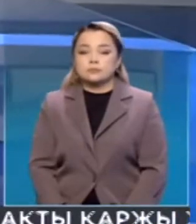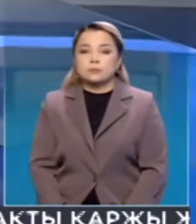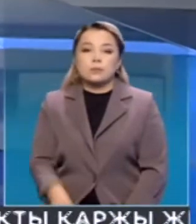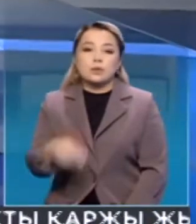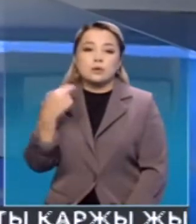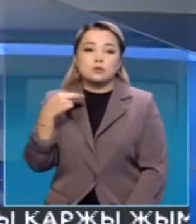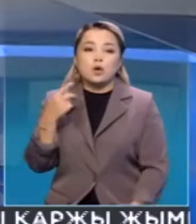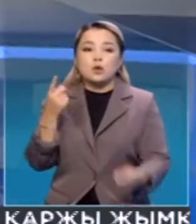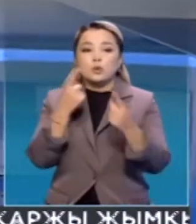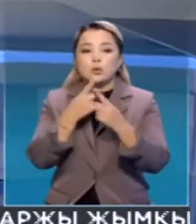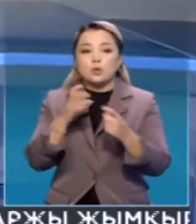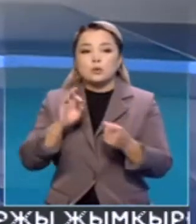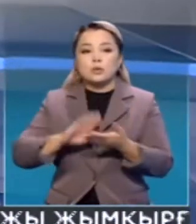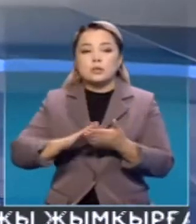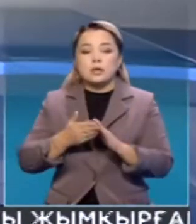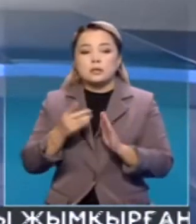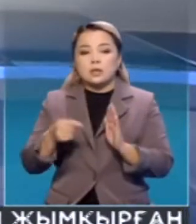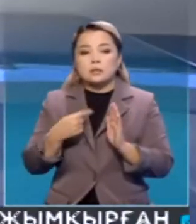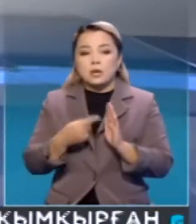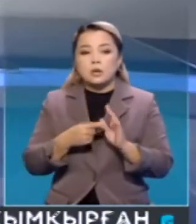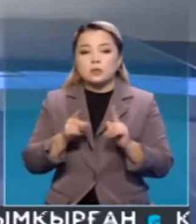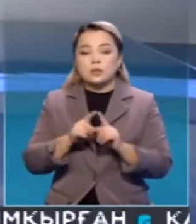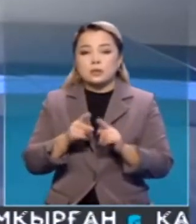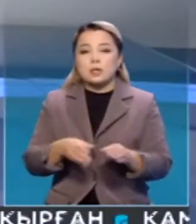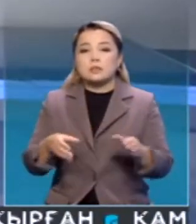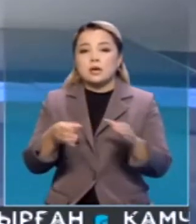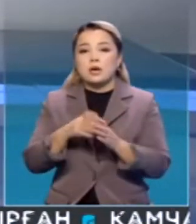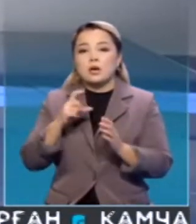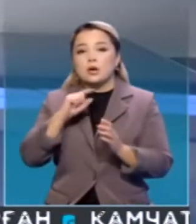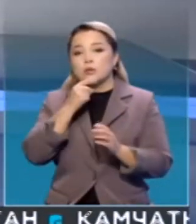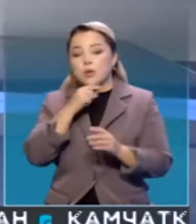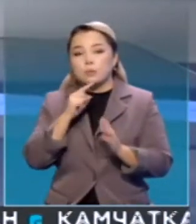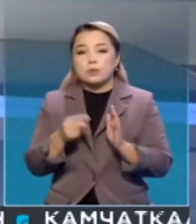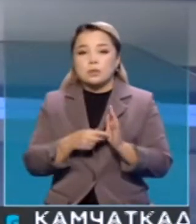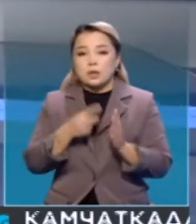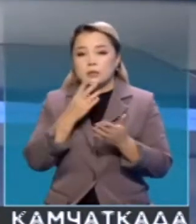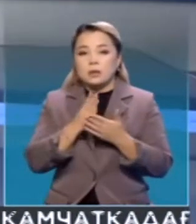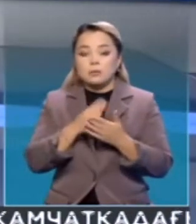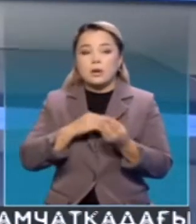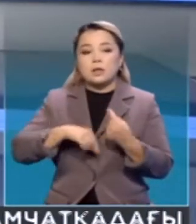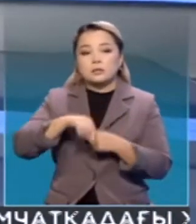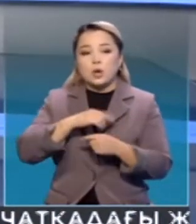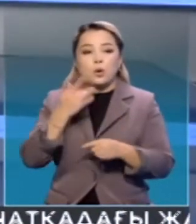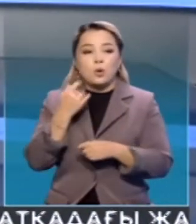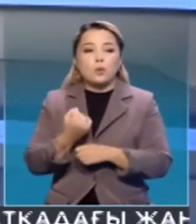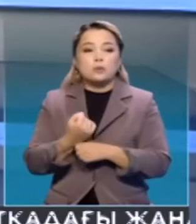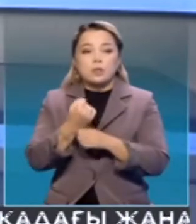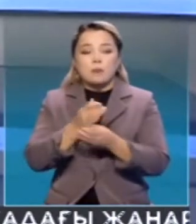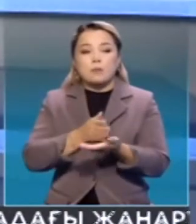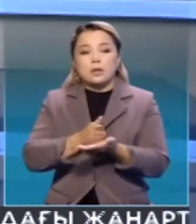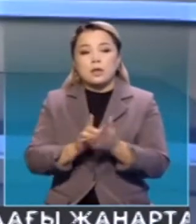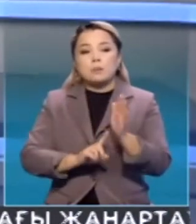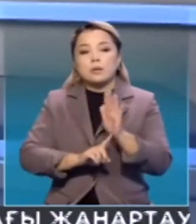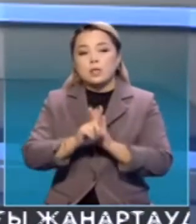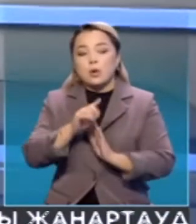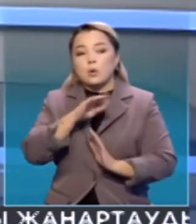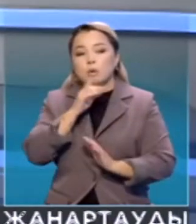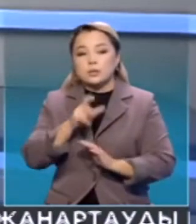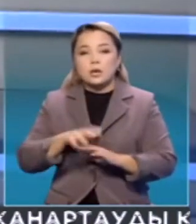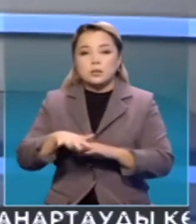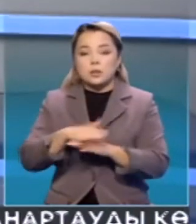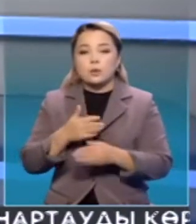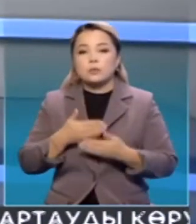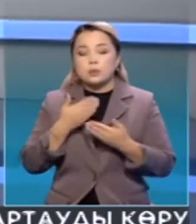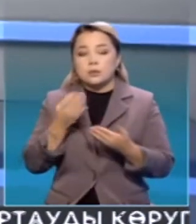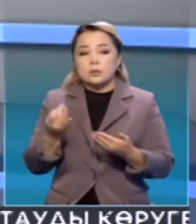Ал президент жолдауында әлеуметтік саламен қатар экономикалық мәселелер де қозғалды. Әсіресе кәсіпкерлікті қолдау бағытындағы бастамалар көптің